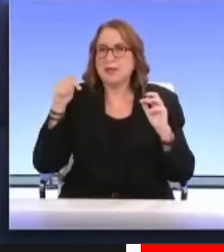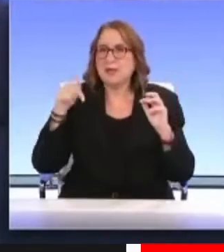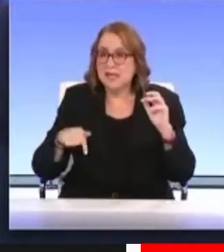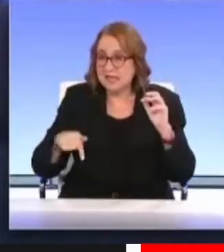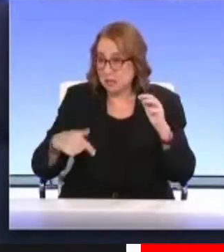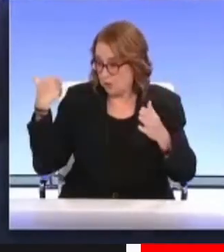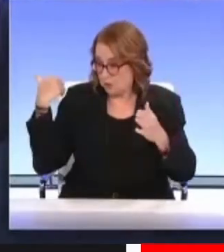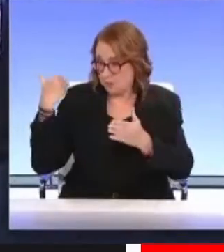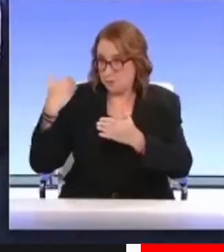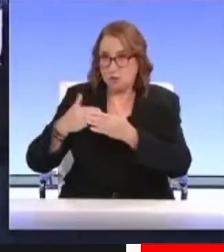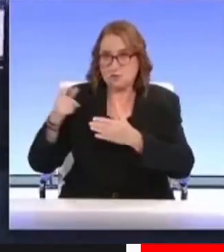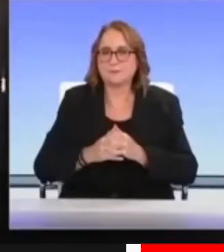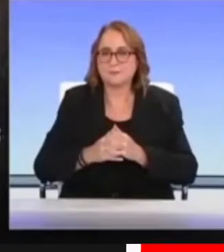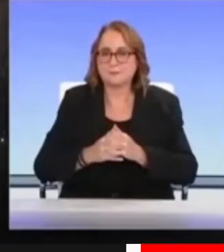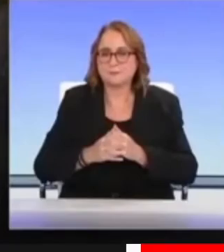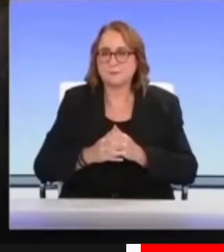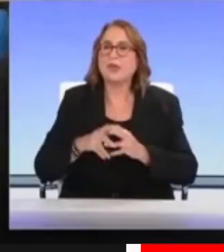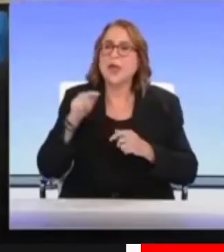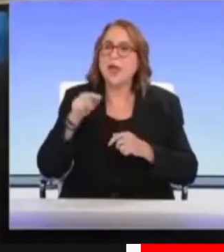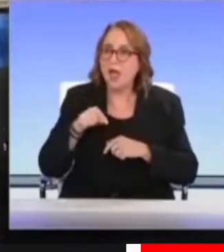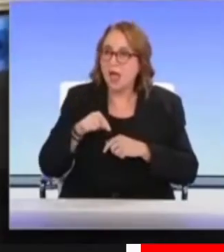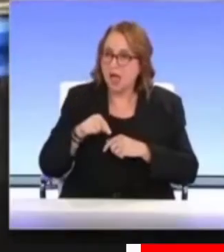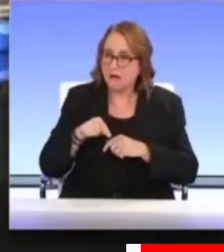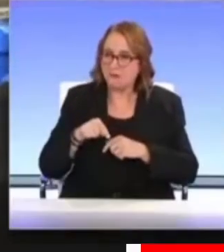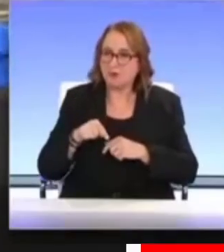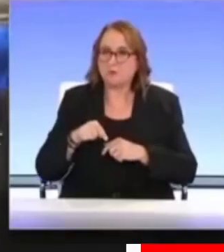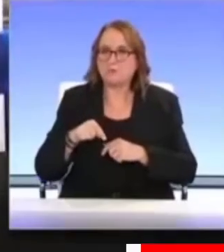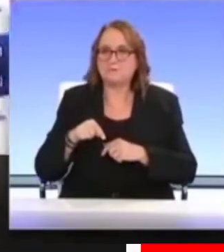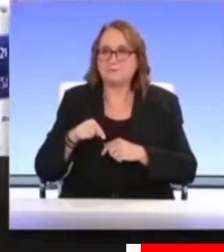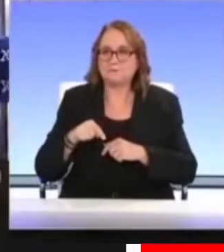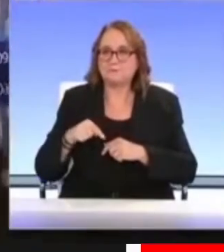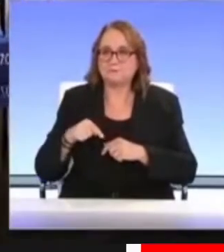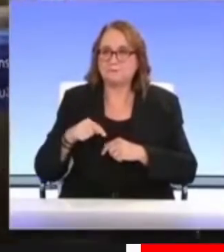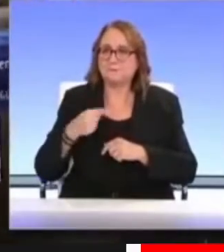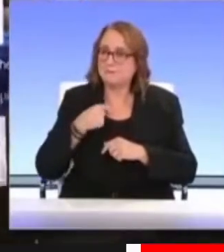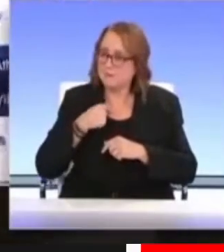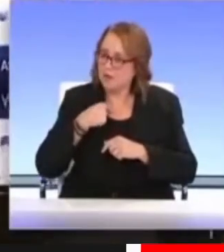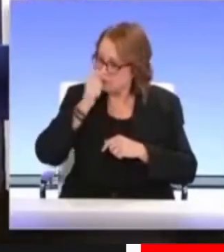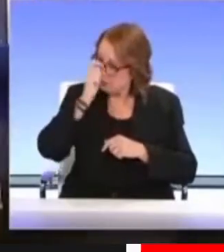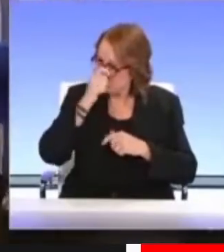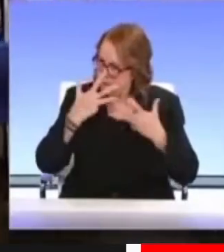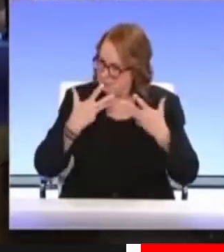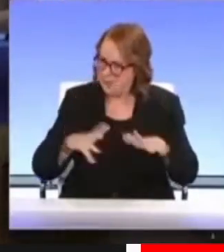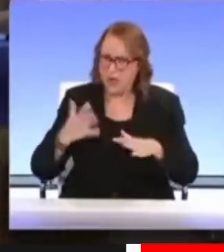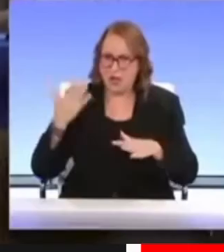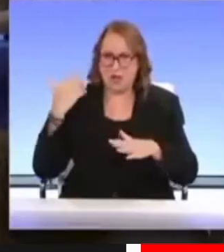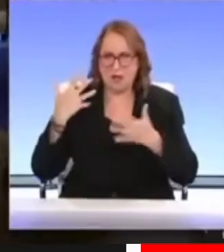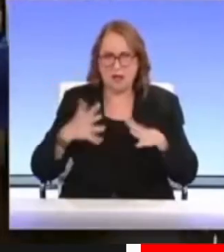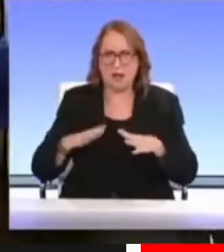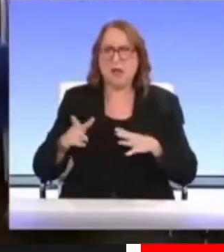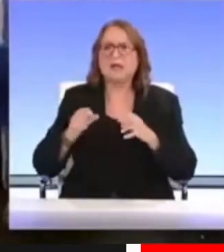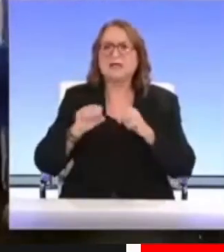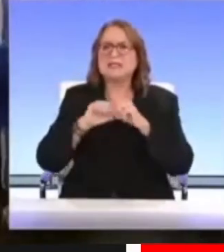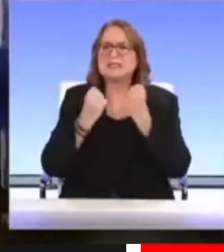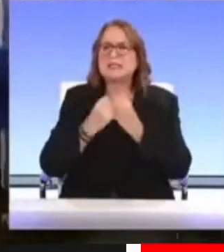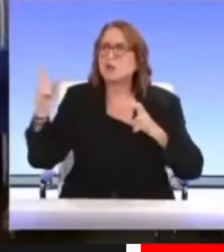εξελίξεων στο Αφγανιστάν. Πλέον ο πρόεδρος Μακρόν υποστήριξε ότι εκφράσαμε την υποστήριξή μας στην ακεραιότητα της Κύπρου, ενώ επισήμανε επίσης ότι